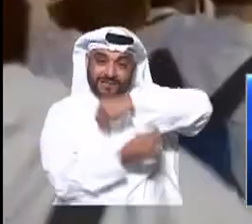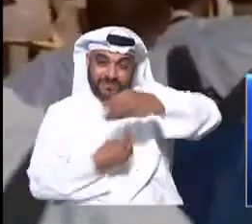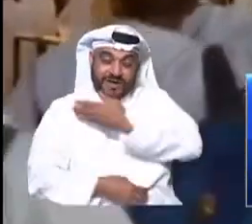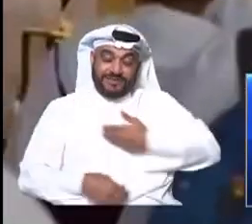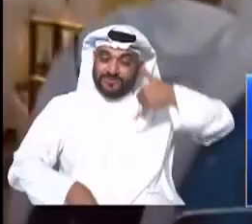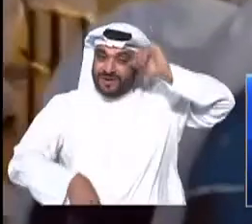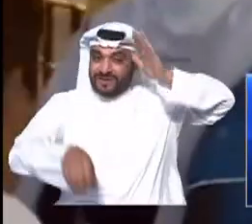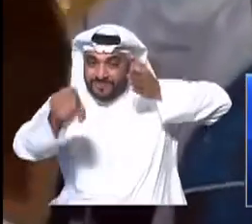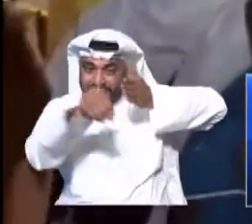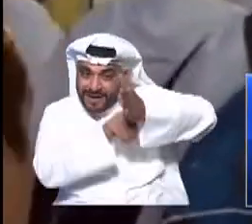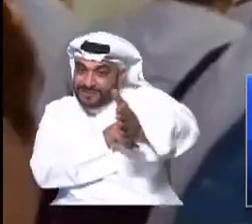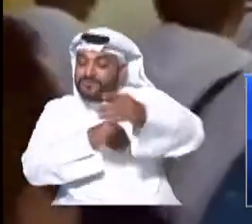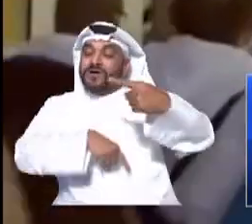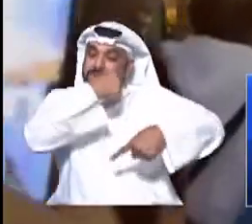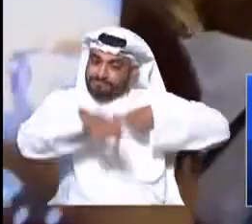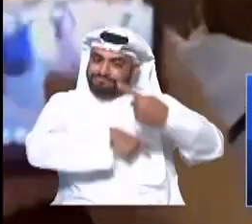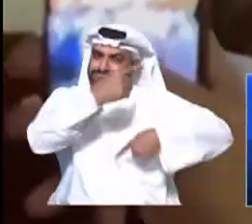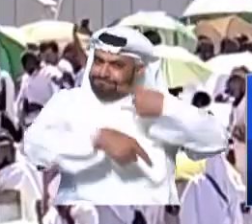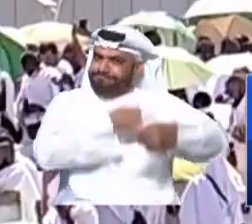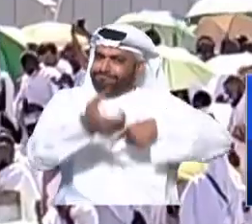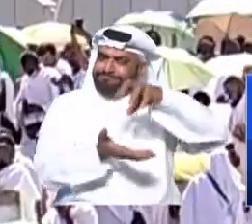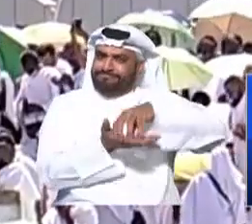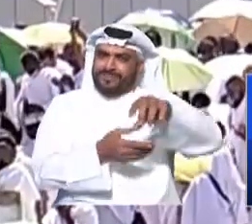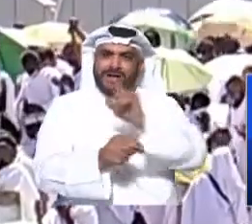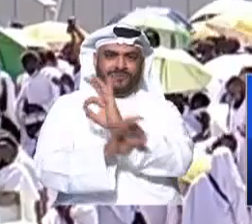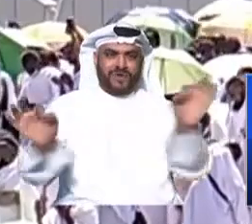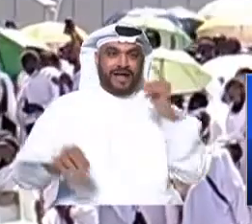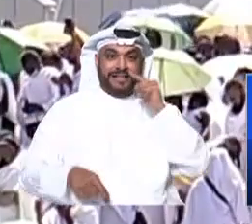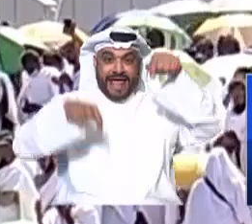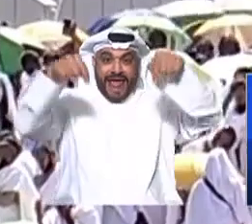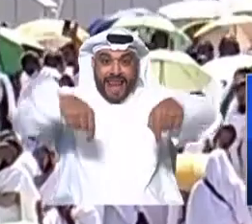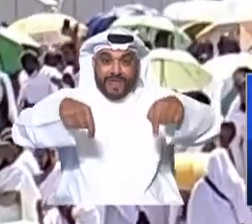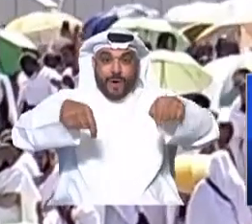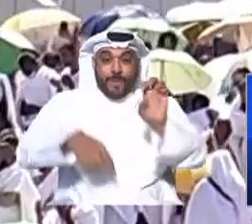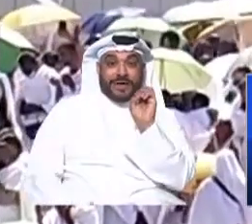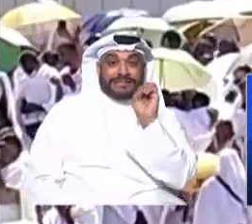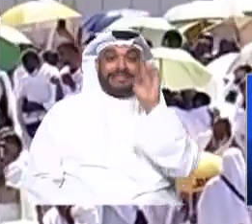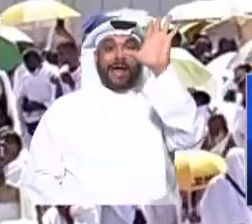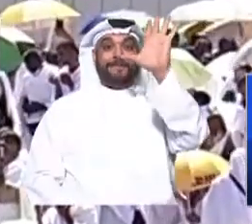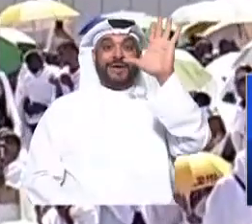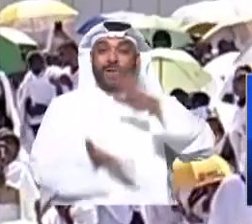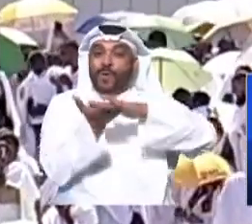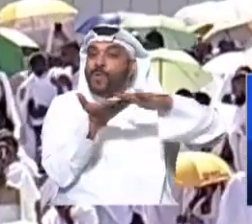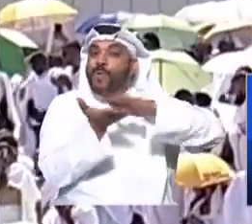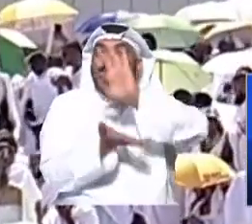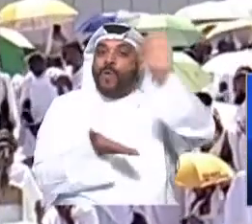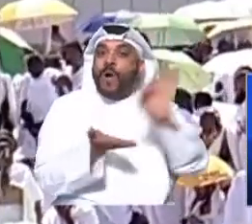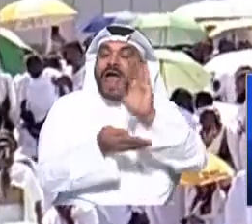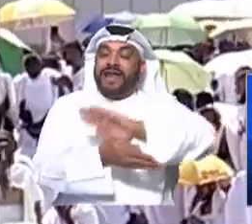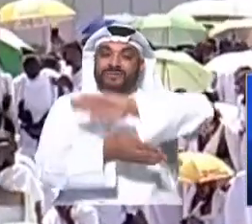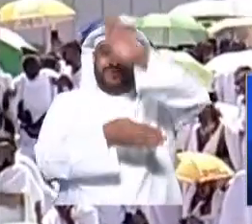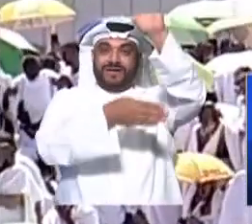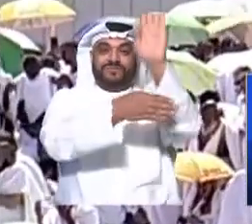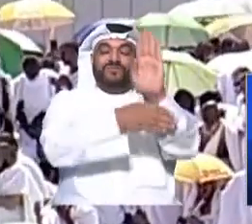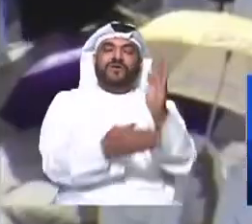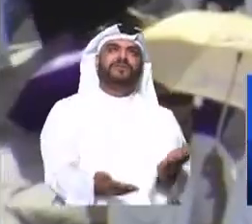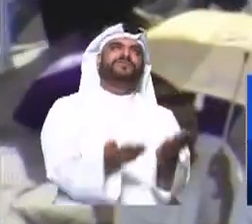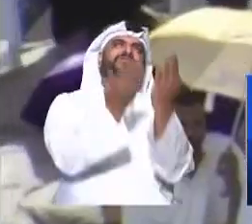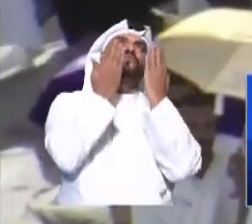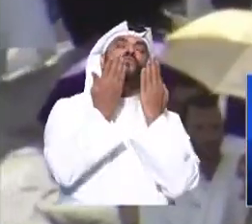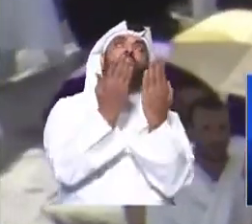الهدي وإكمال مناسك حج بيت الله الحرام. وقد وقف الحجيج منذ صباح اليوم بصعيد عرفات ملبين رافعين أكف